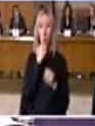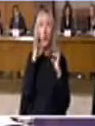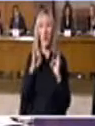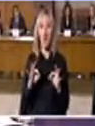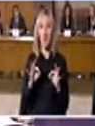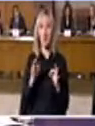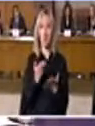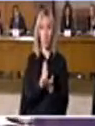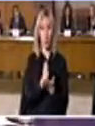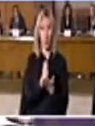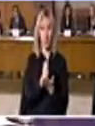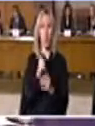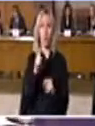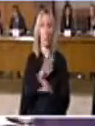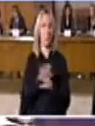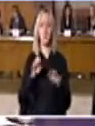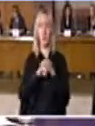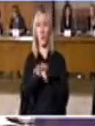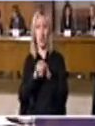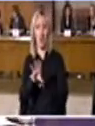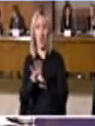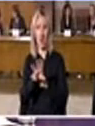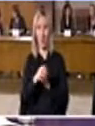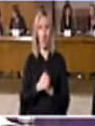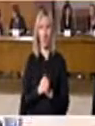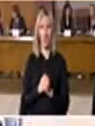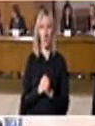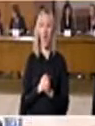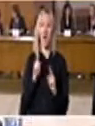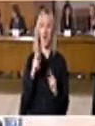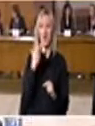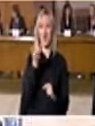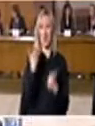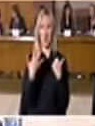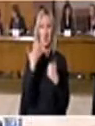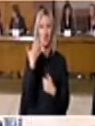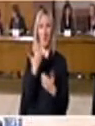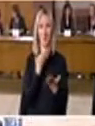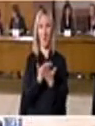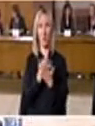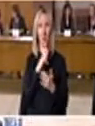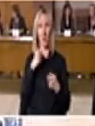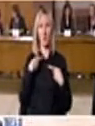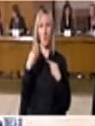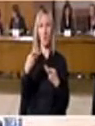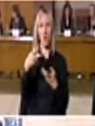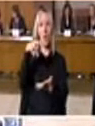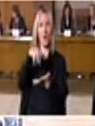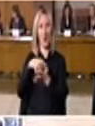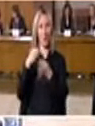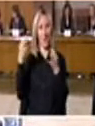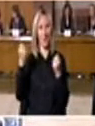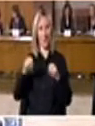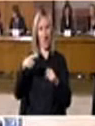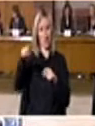slučajevima diskriminacije sprovedeno je. Ali zato, među 365 preporuka koje smo uputili organima javne